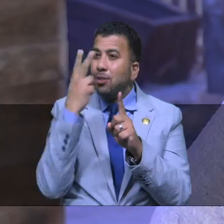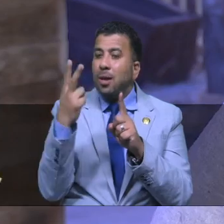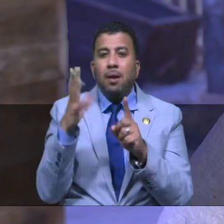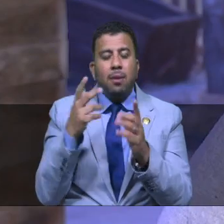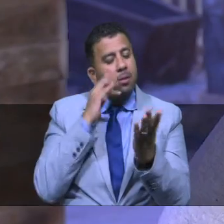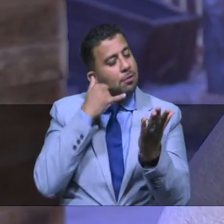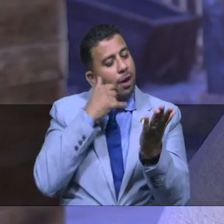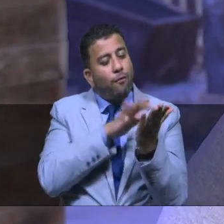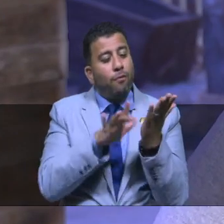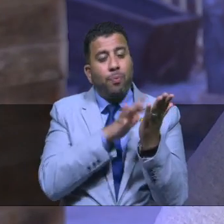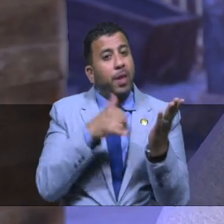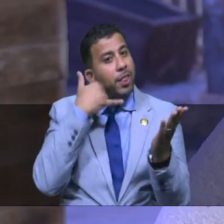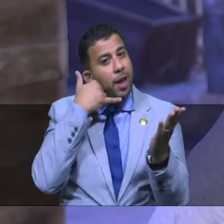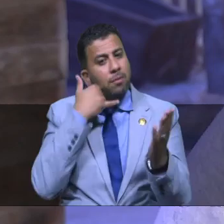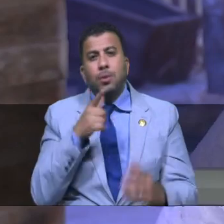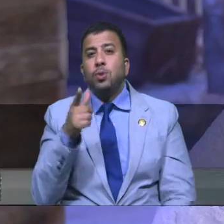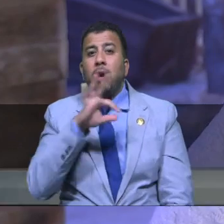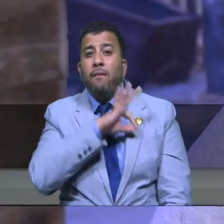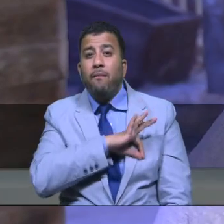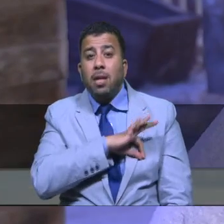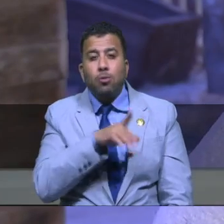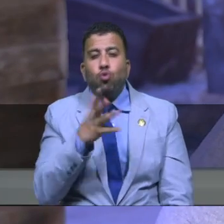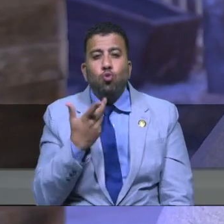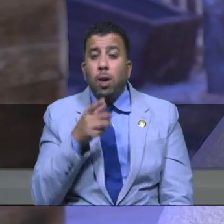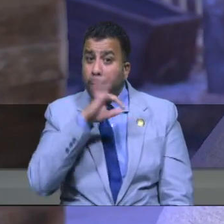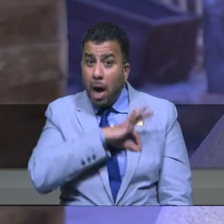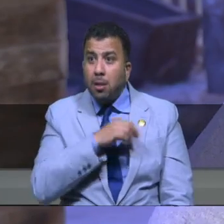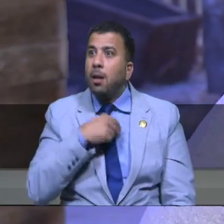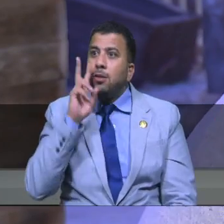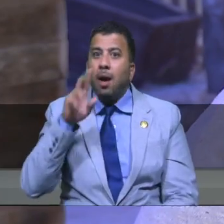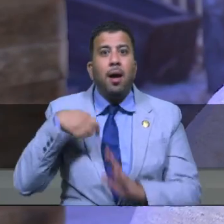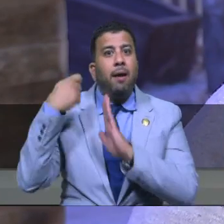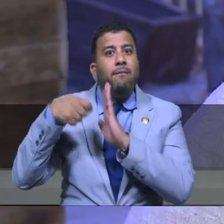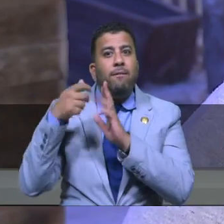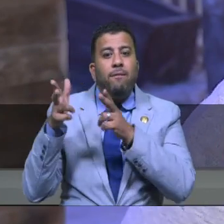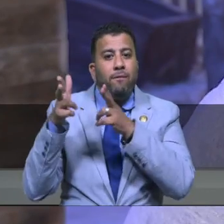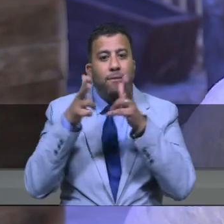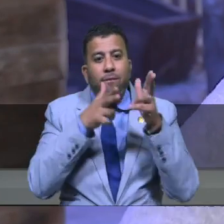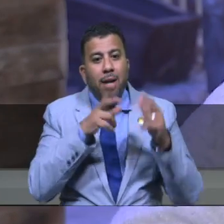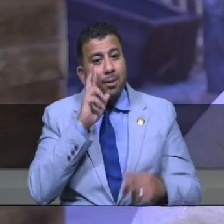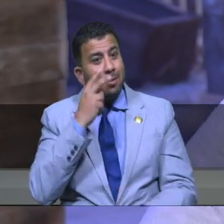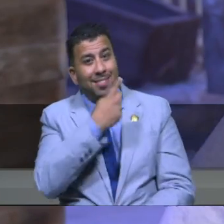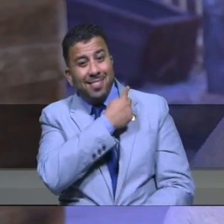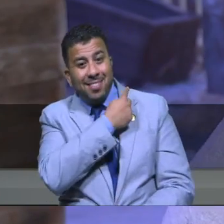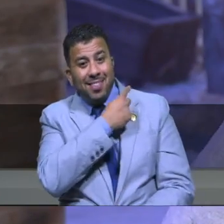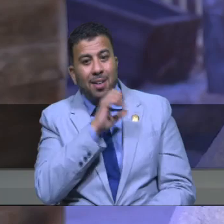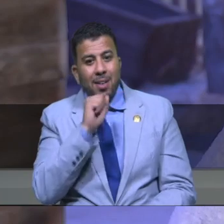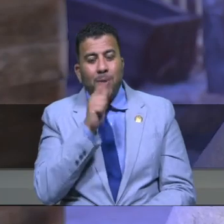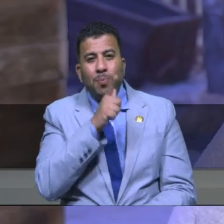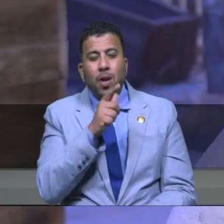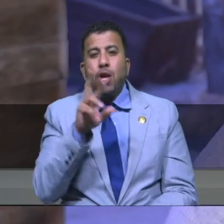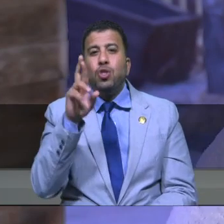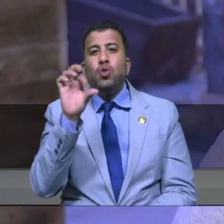التلفون. استفدت إن كيف يصورون الأفلام والمؤثرات الصوتية في الأفلام، مثل ما انتم شايفين وراي هذا الزومبي اللي يسمونه الزومبي،